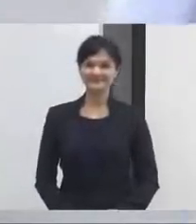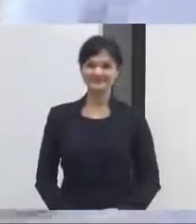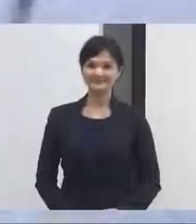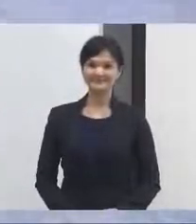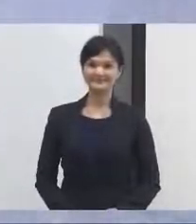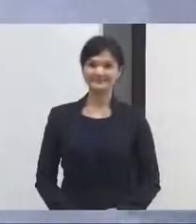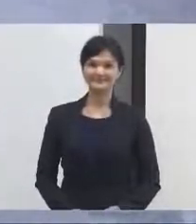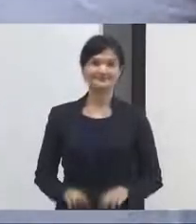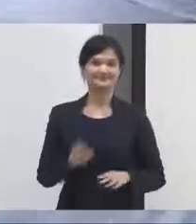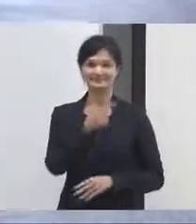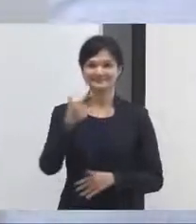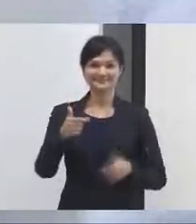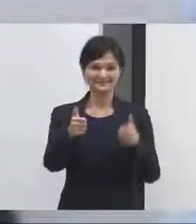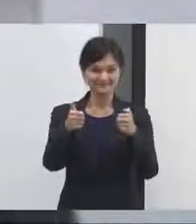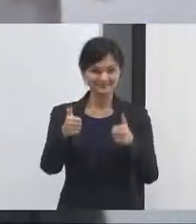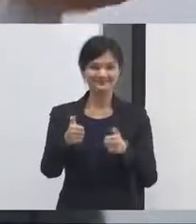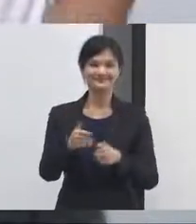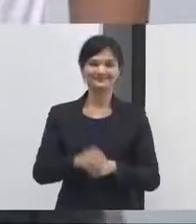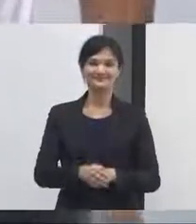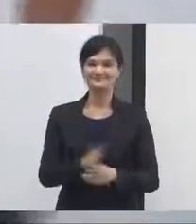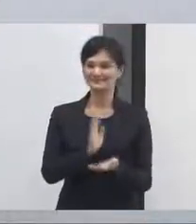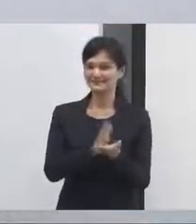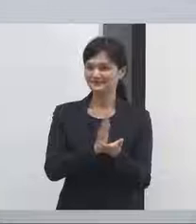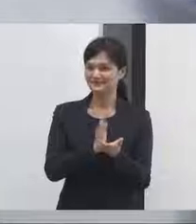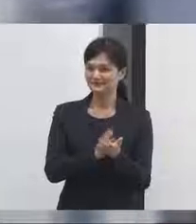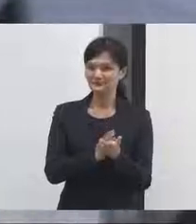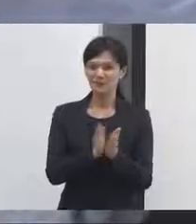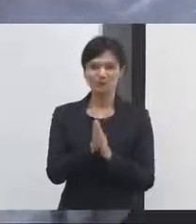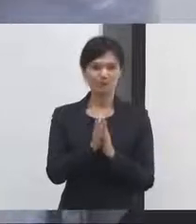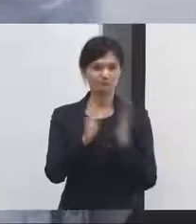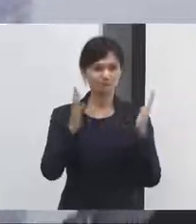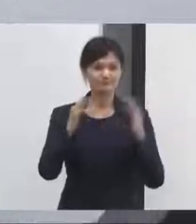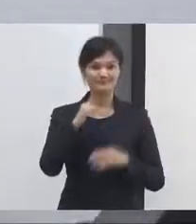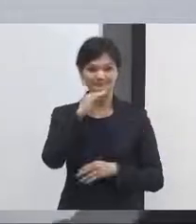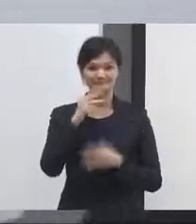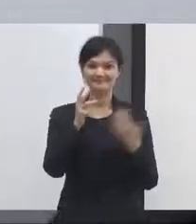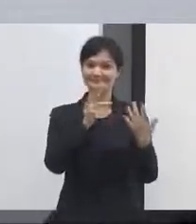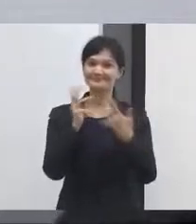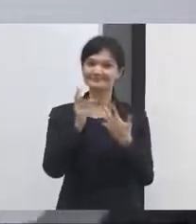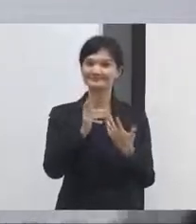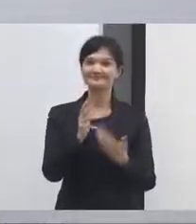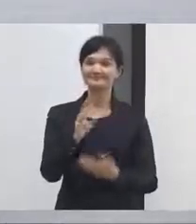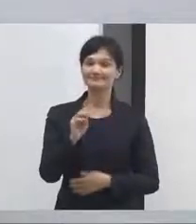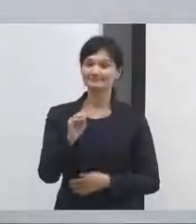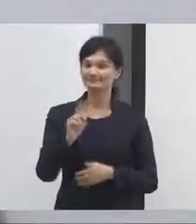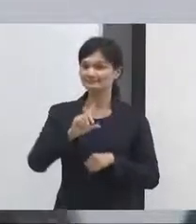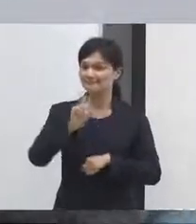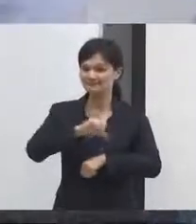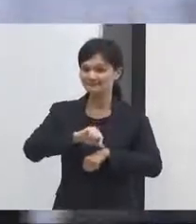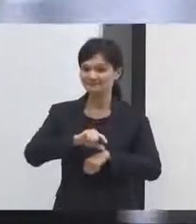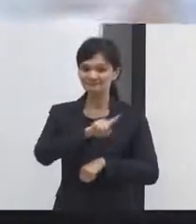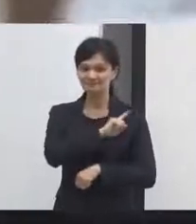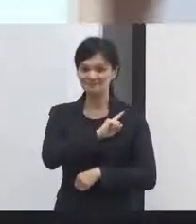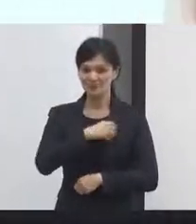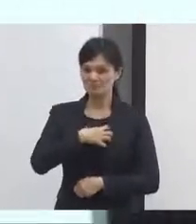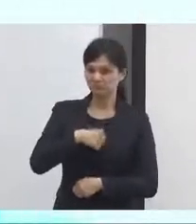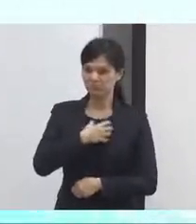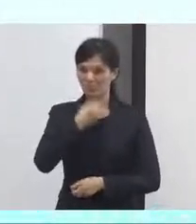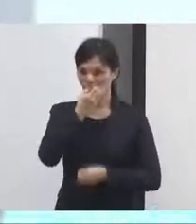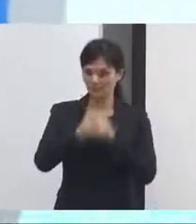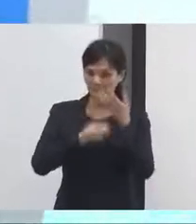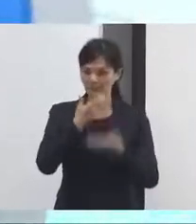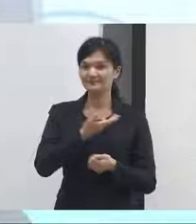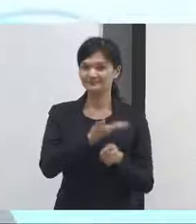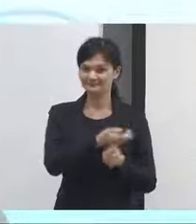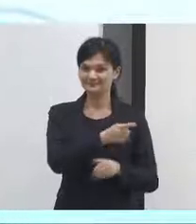好，那非常谢谢 Ronnie 精彩的分享。那我们等一下看交流时间有没有时间让你可以把不满发泄出来，希望是有机